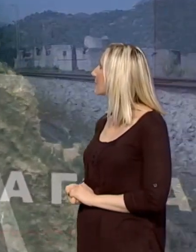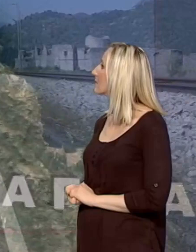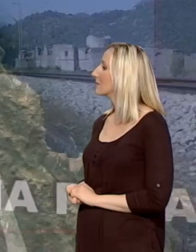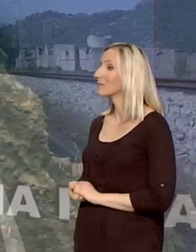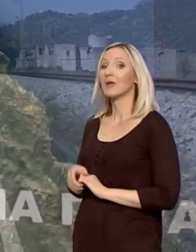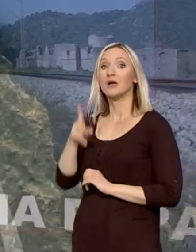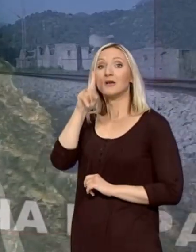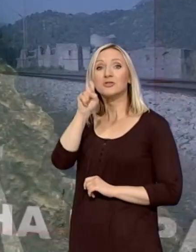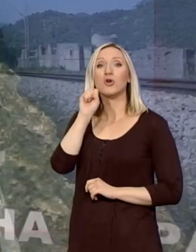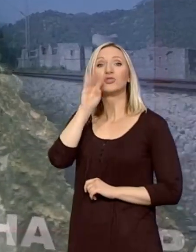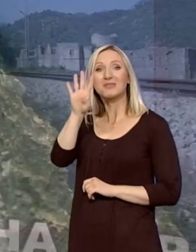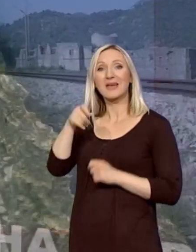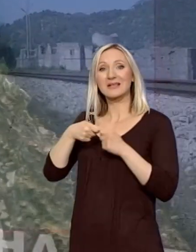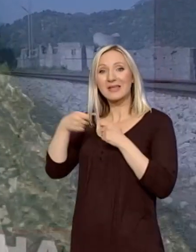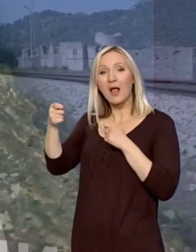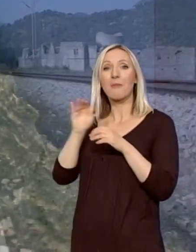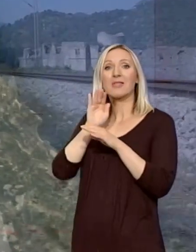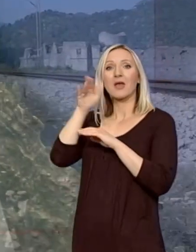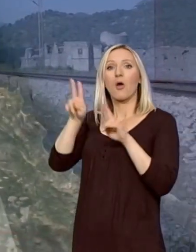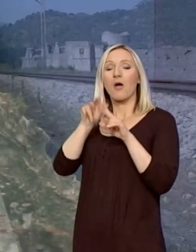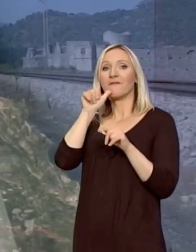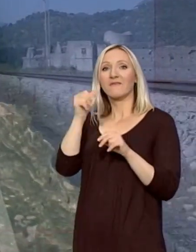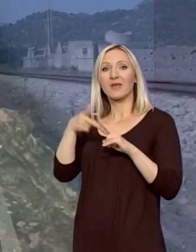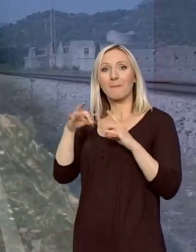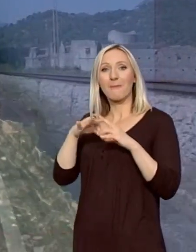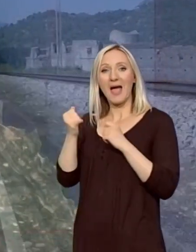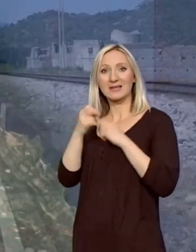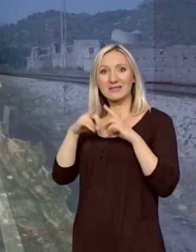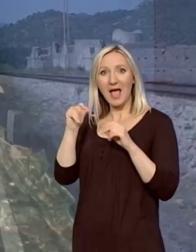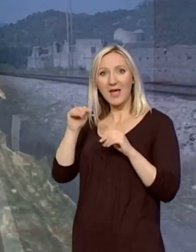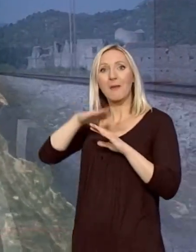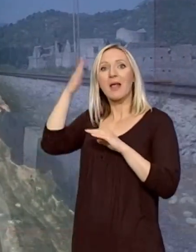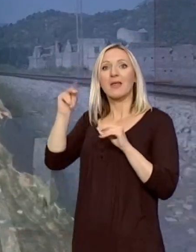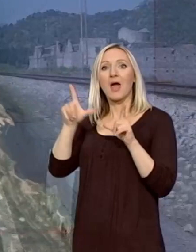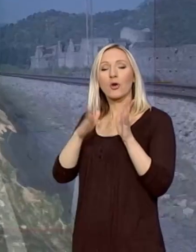Put od 114 km vodio je preko Virpazara i Rumije do Ulcinja.